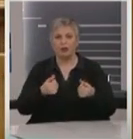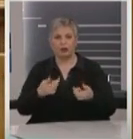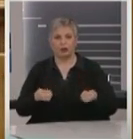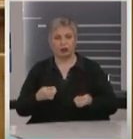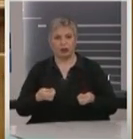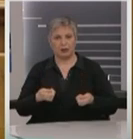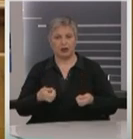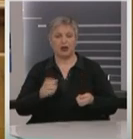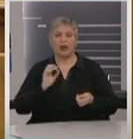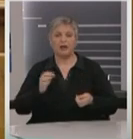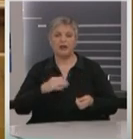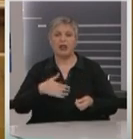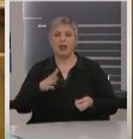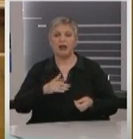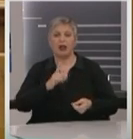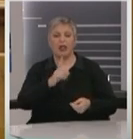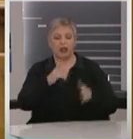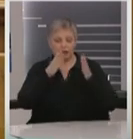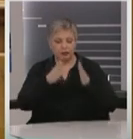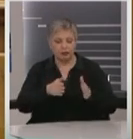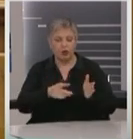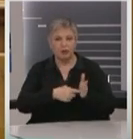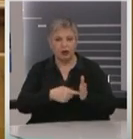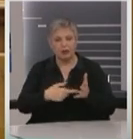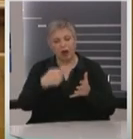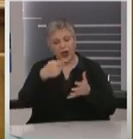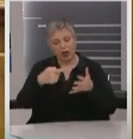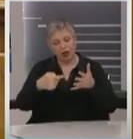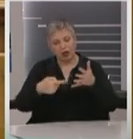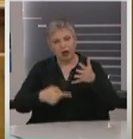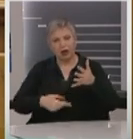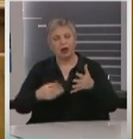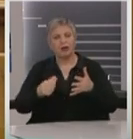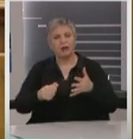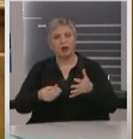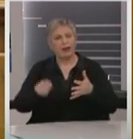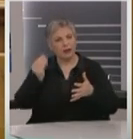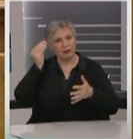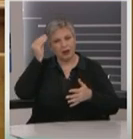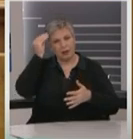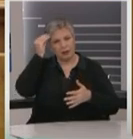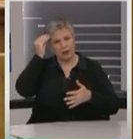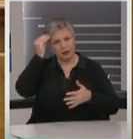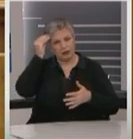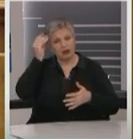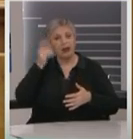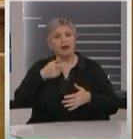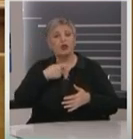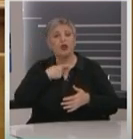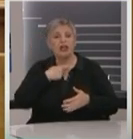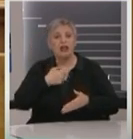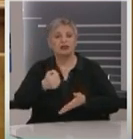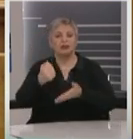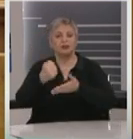σύνθετη, είναι πολλοί οι παράγοντες που πρέπει να λαμβάνουμε υπόψη. Ανάπτυξη προϋποθέτει χρηματοδοτικά εργαλεία,